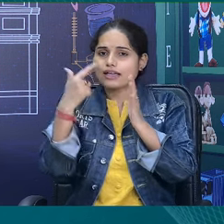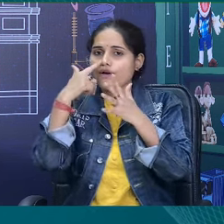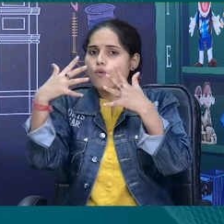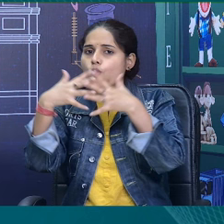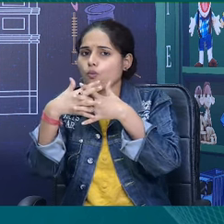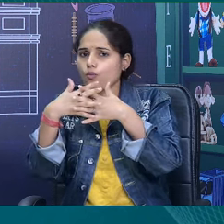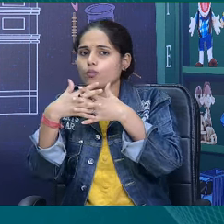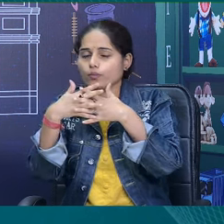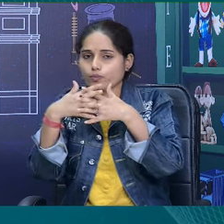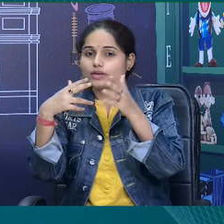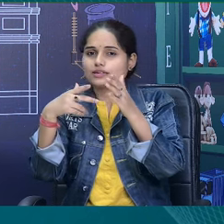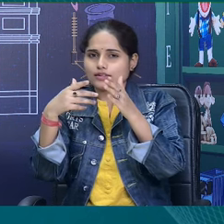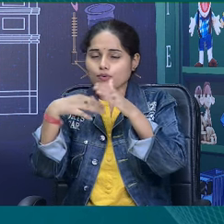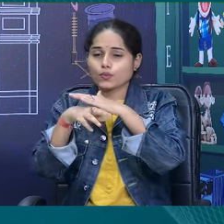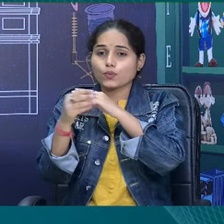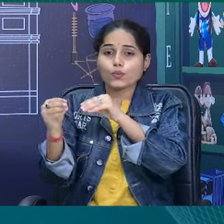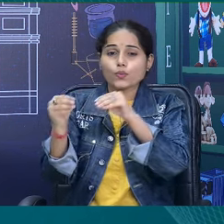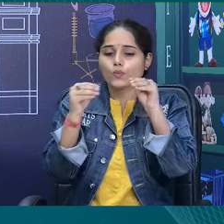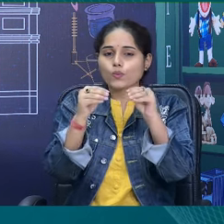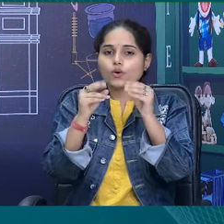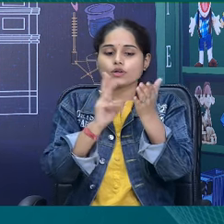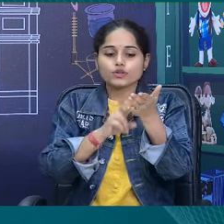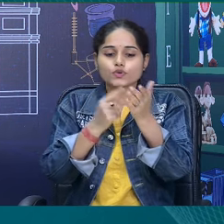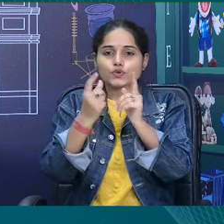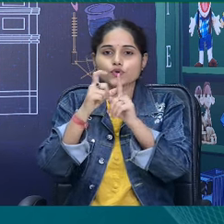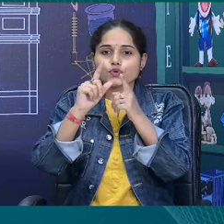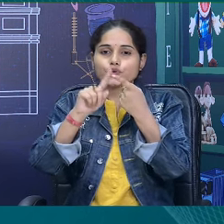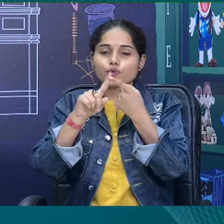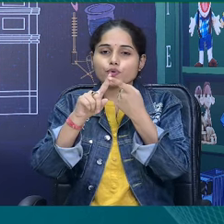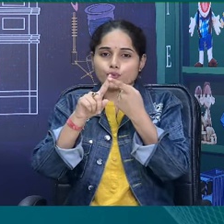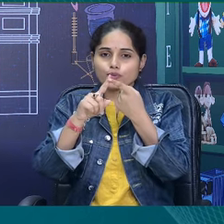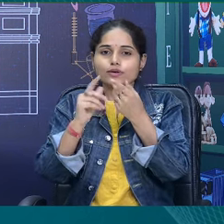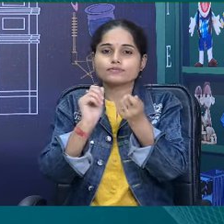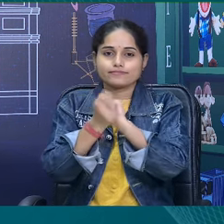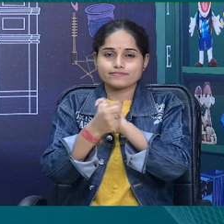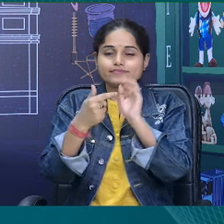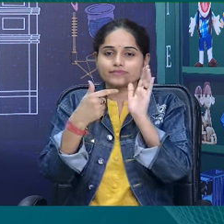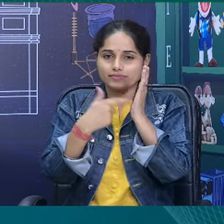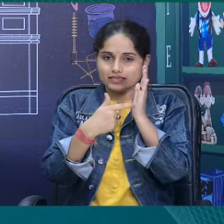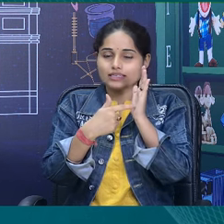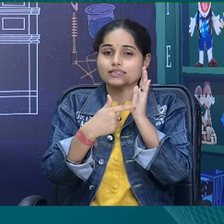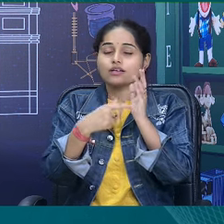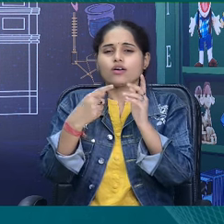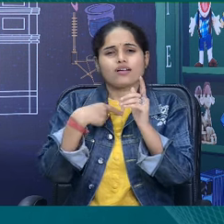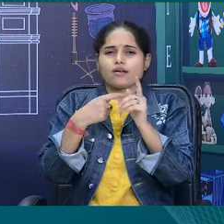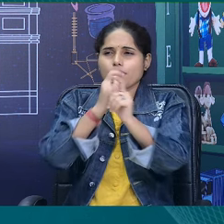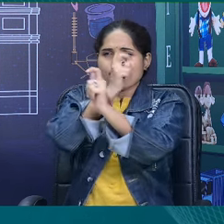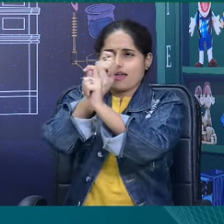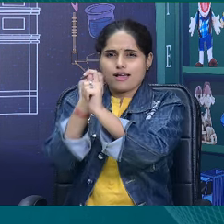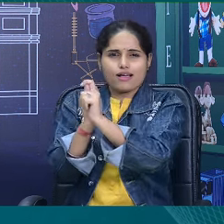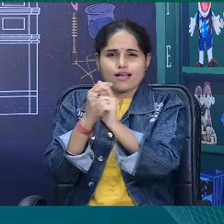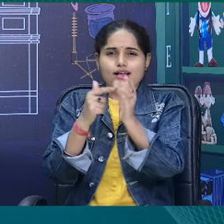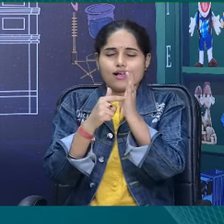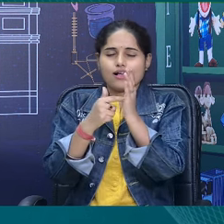एक न्यूड आर्ट फॉर्म में कन्वर्ट किया और जो हमारा प्रोपोर्शनेट होता है एक फिगरेटिव आर्ट फॉर्म का उन्होंने उसको थोड़ा